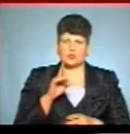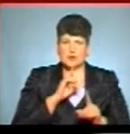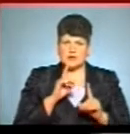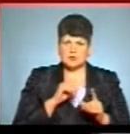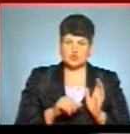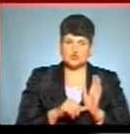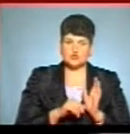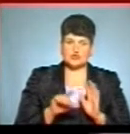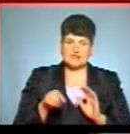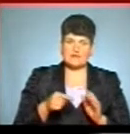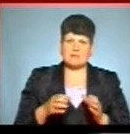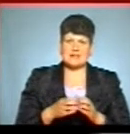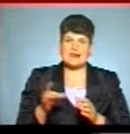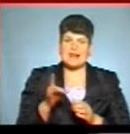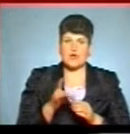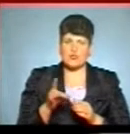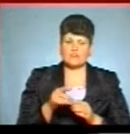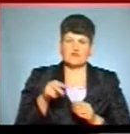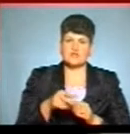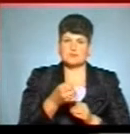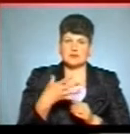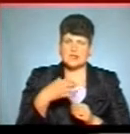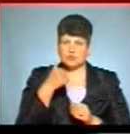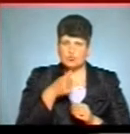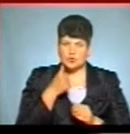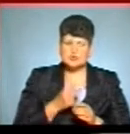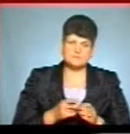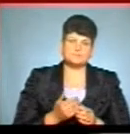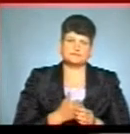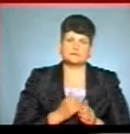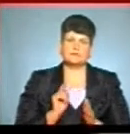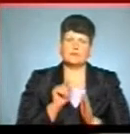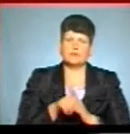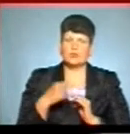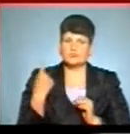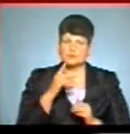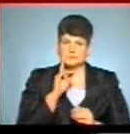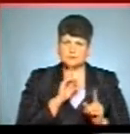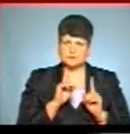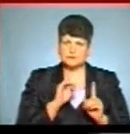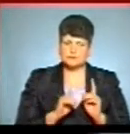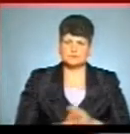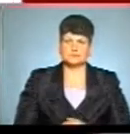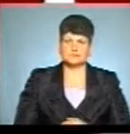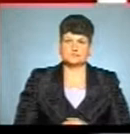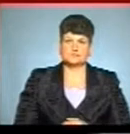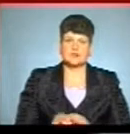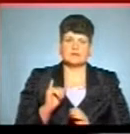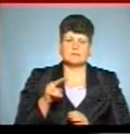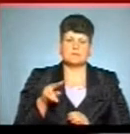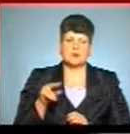скликання від партії регіонів. У 2015 році балотувався до Тернопільської обласної ради. Іван Панчук